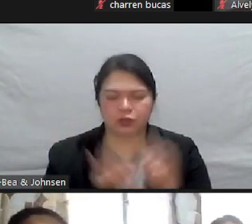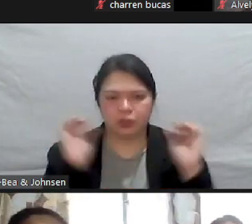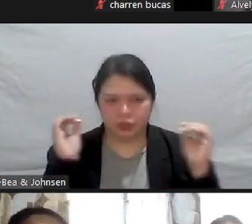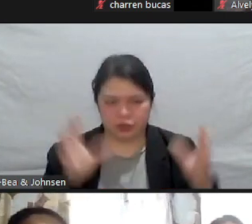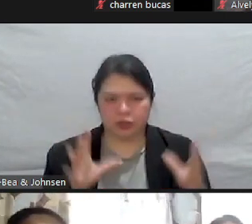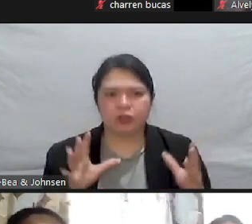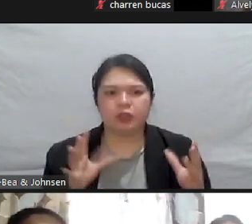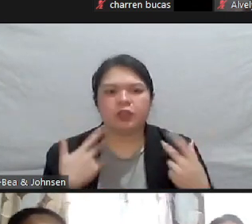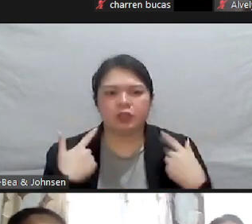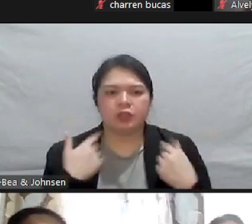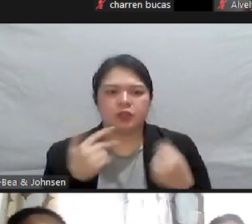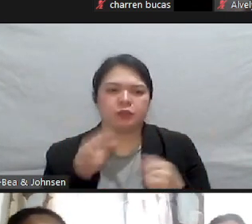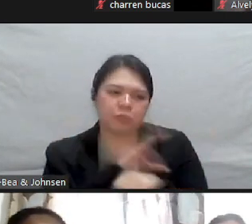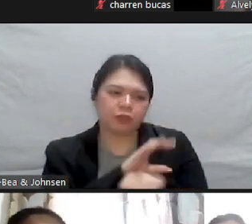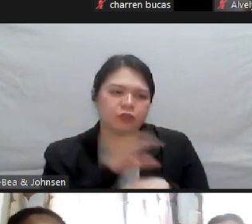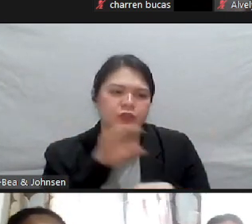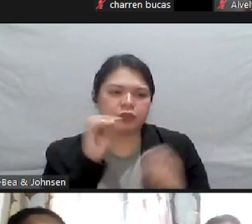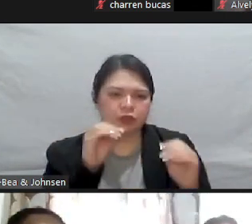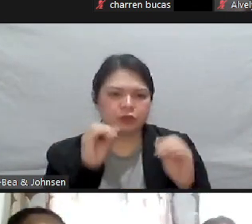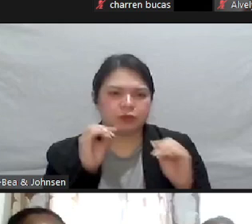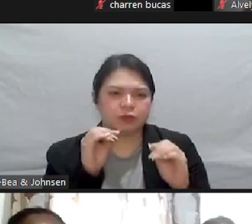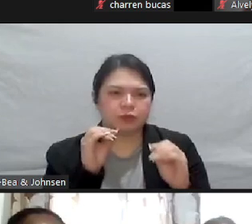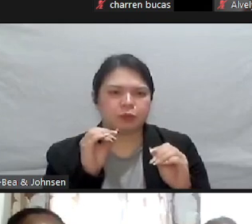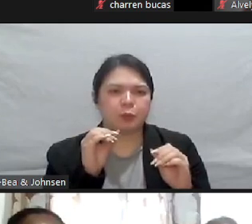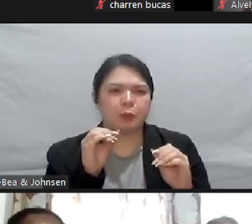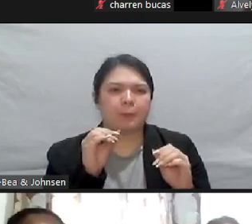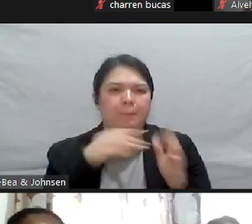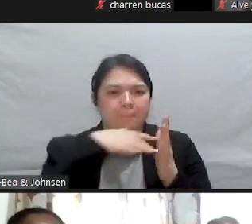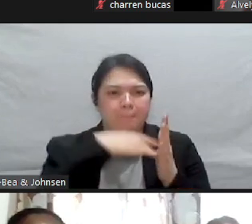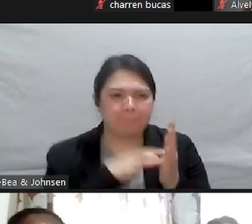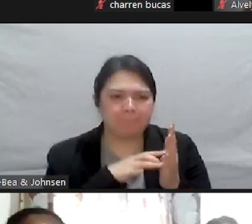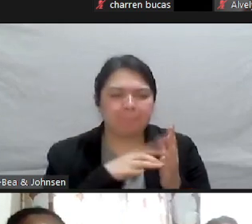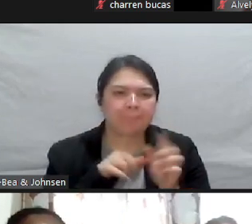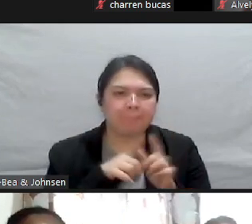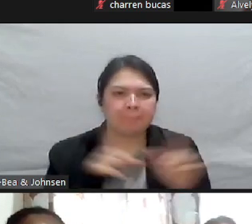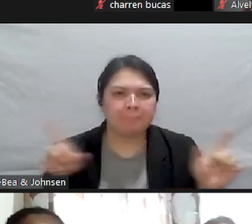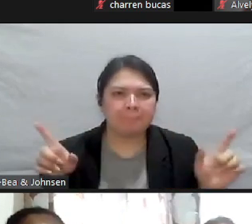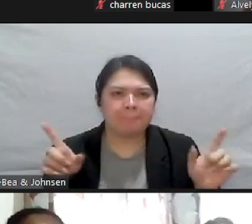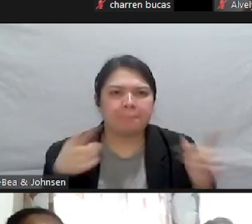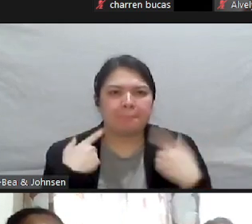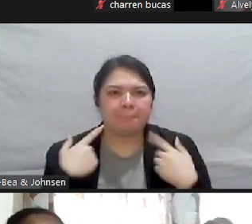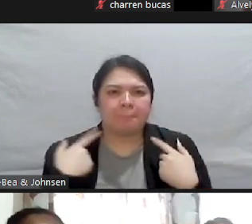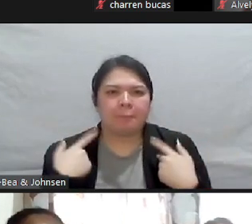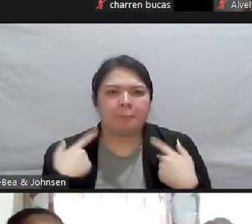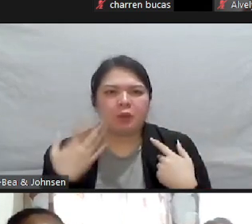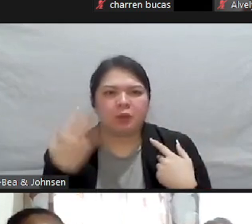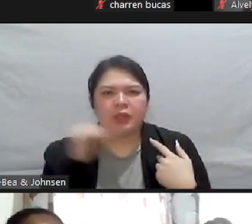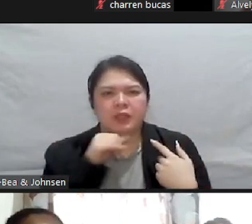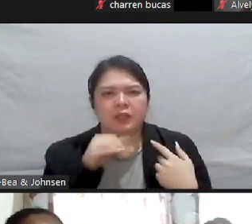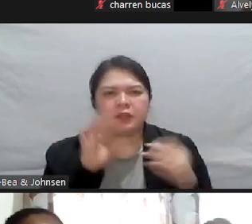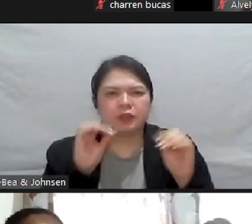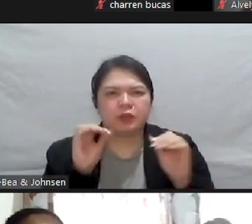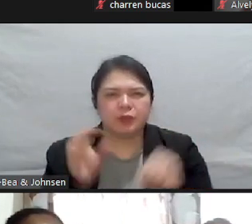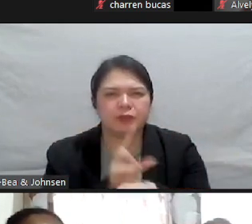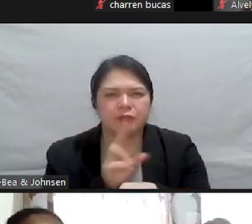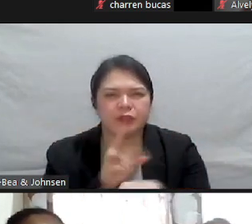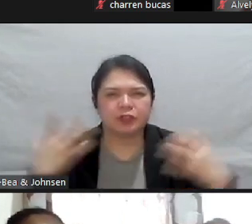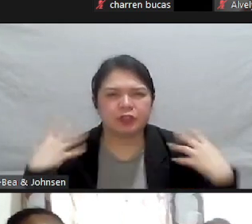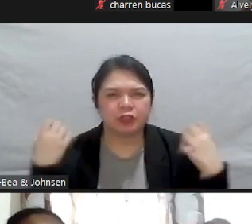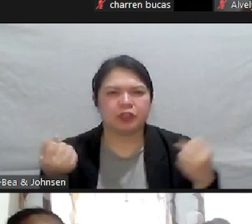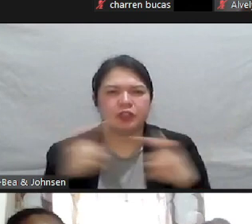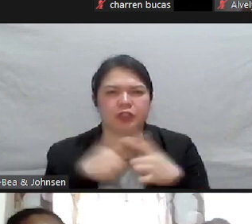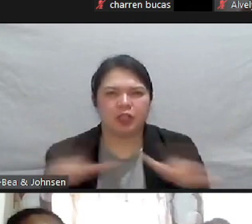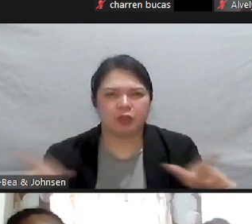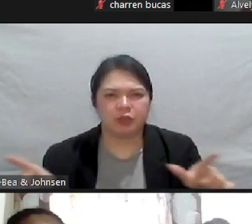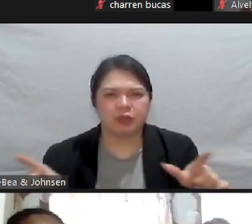na pa silang gamitin yung kanilang pinaka-weakest na language. Why don't you let them use their strongest language in